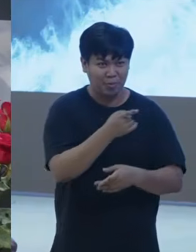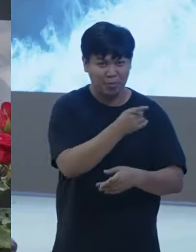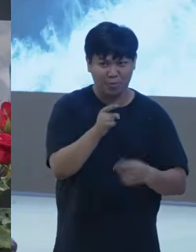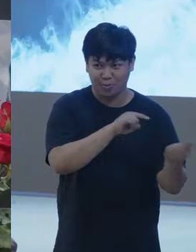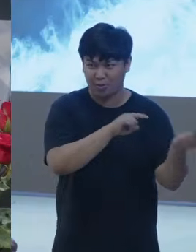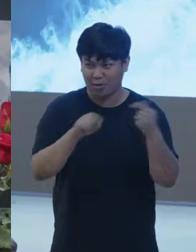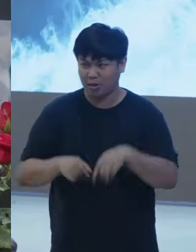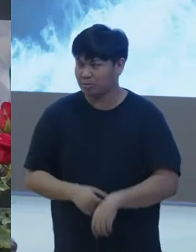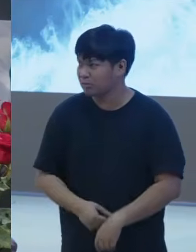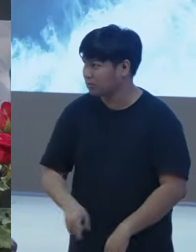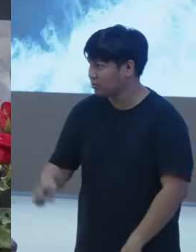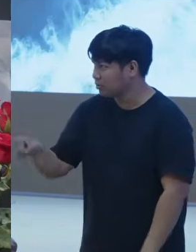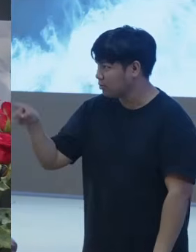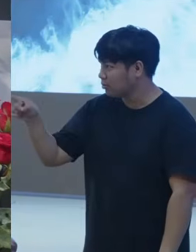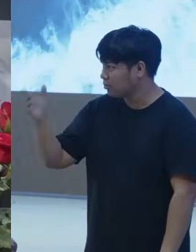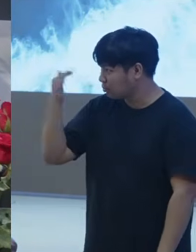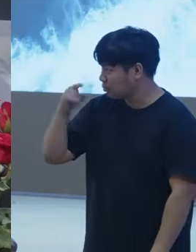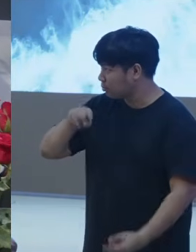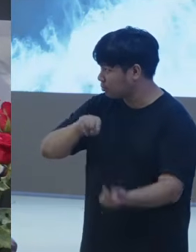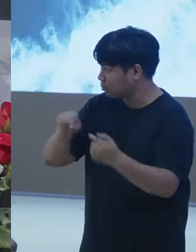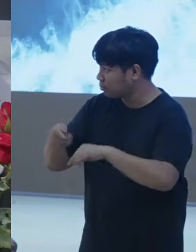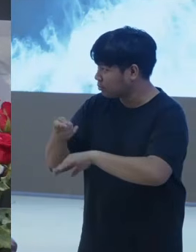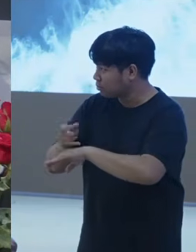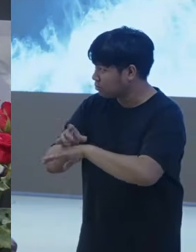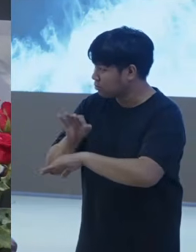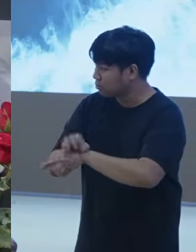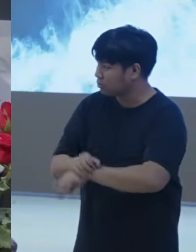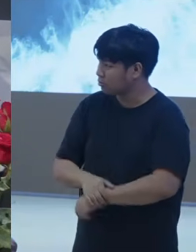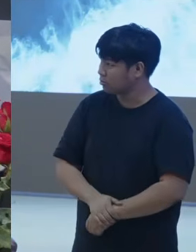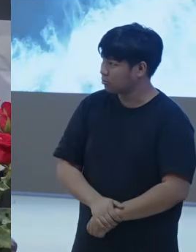Alam nyo na mananampalataya din kay Jesus.